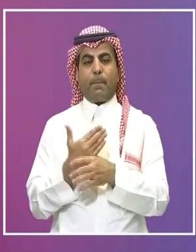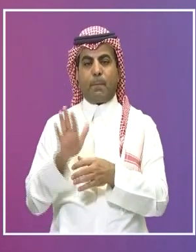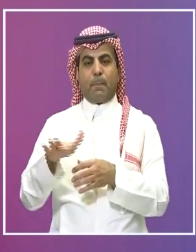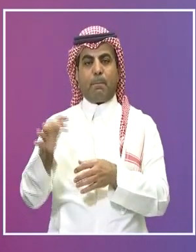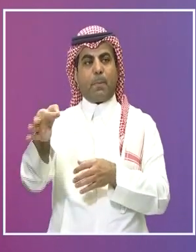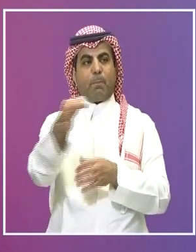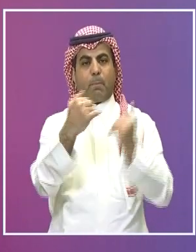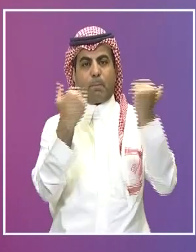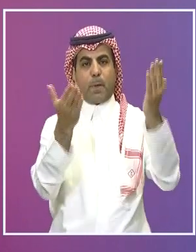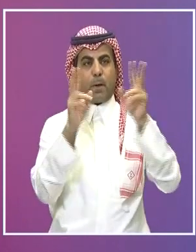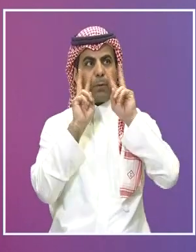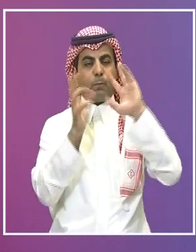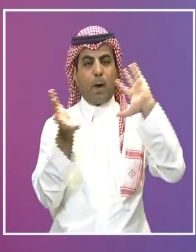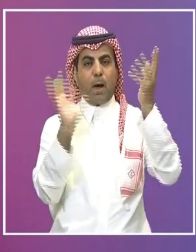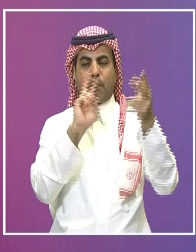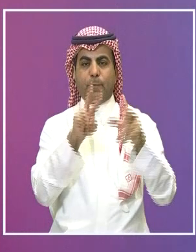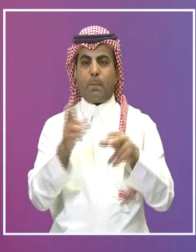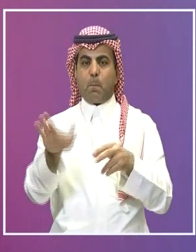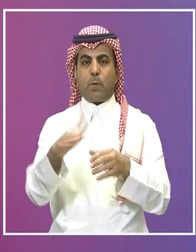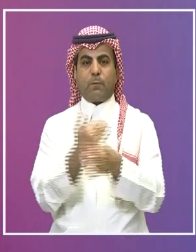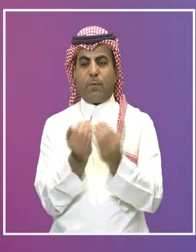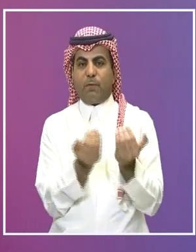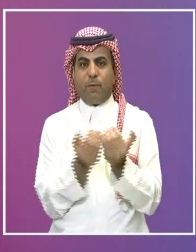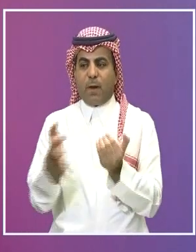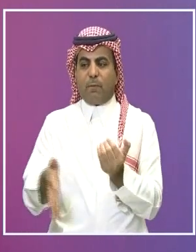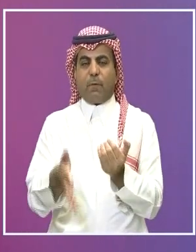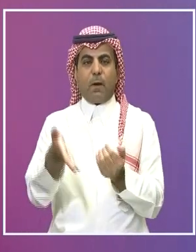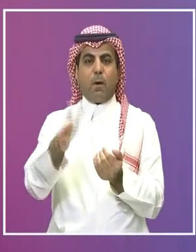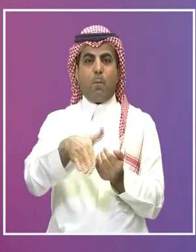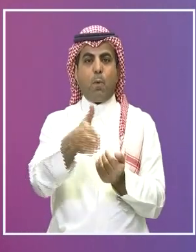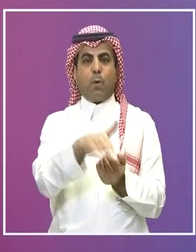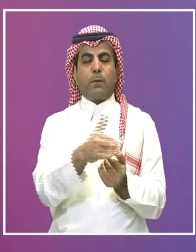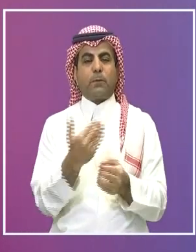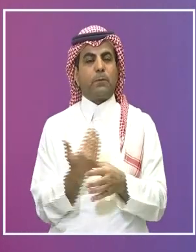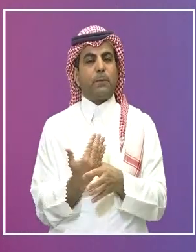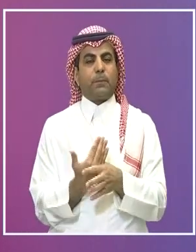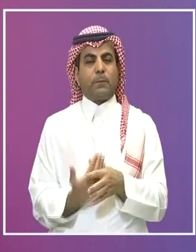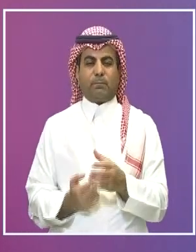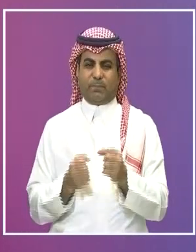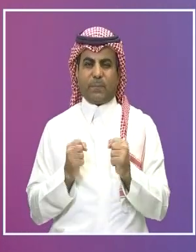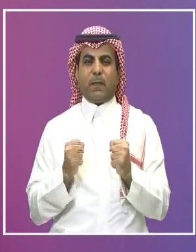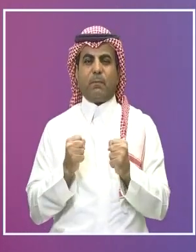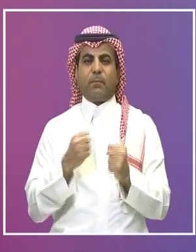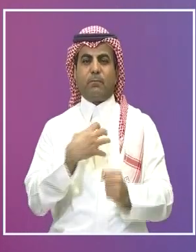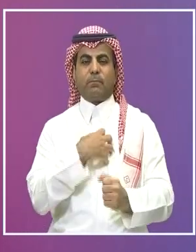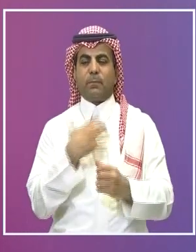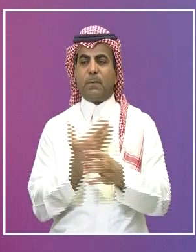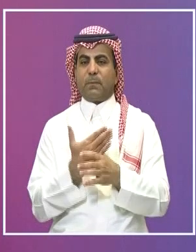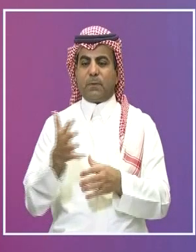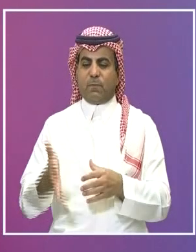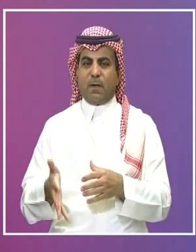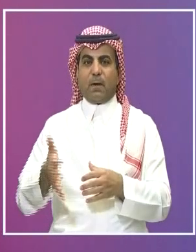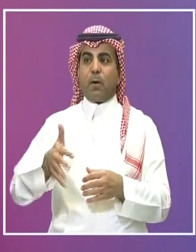من حول العالم حالات وفيات في فئة الأطفال، وهذا طبعا لا شك أنه مؤلم لكل الفئات العمرية، ولا نرجوه